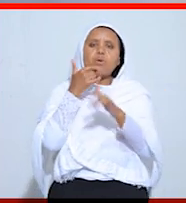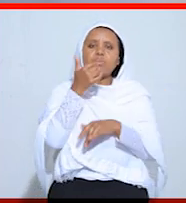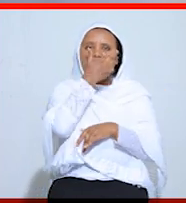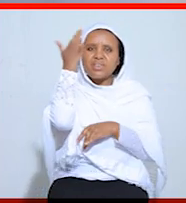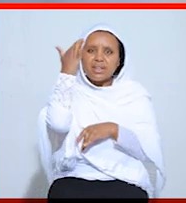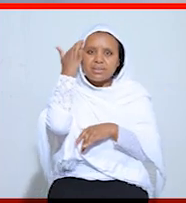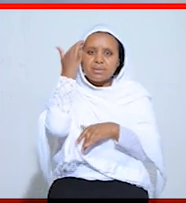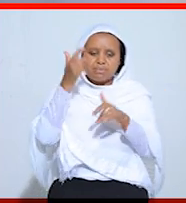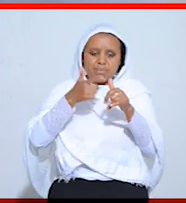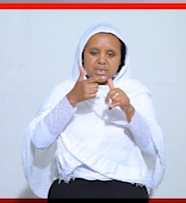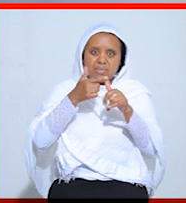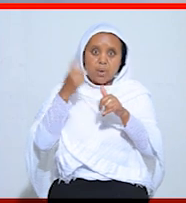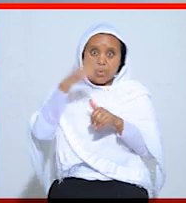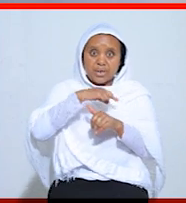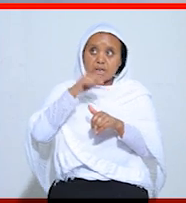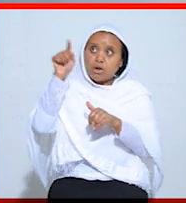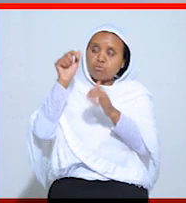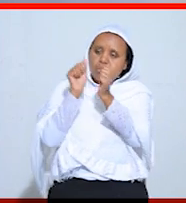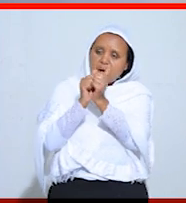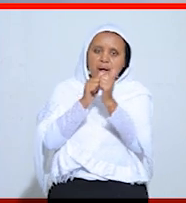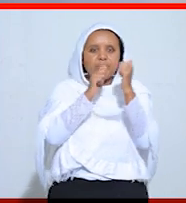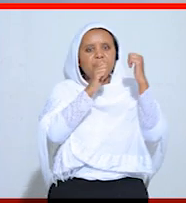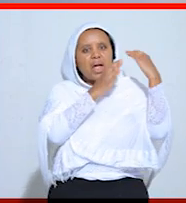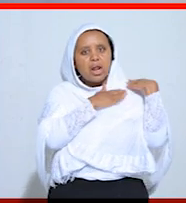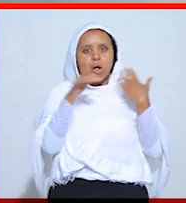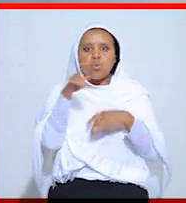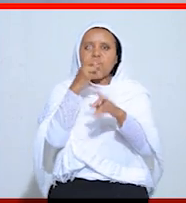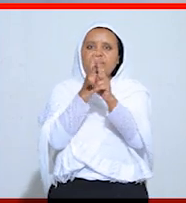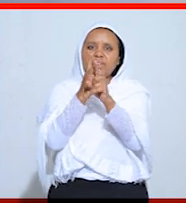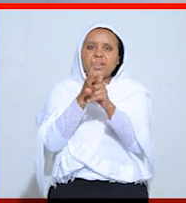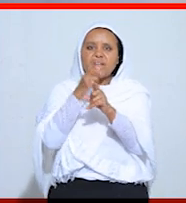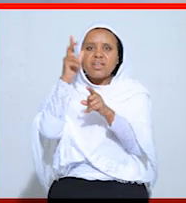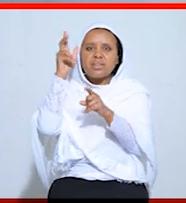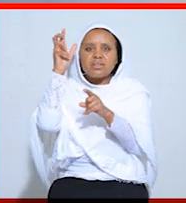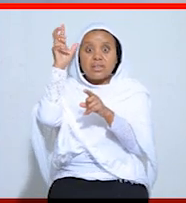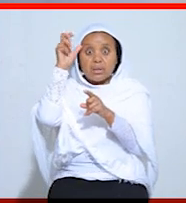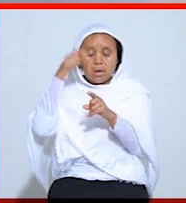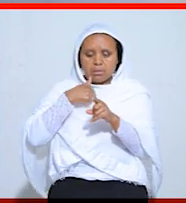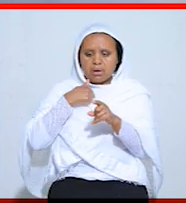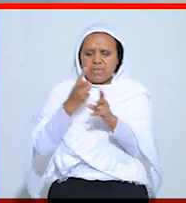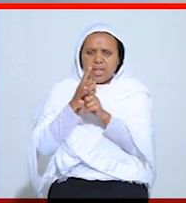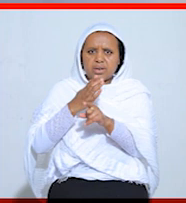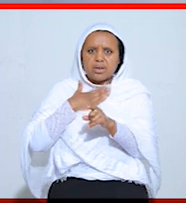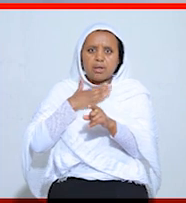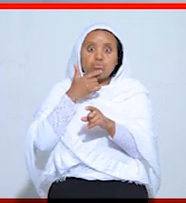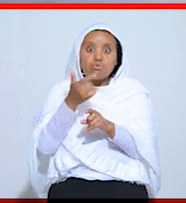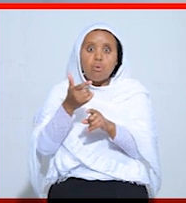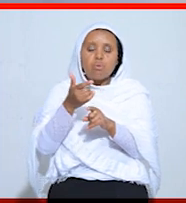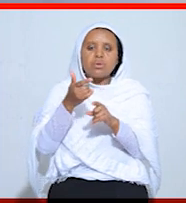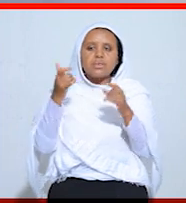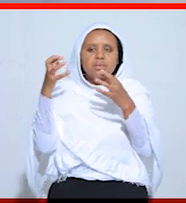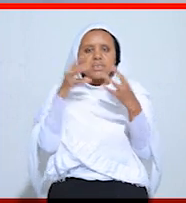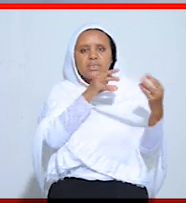ያሉት በመጀመሪያው ዕለት ከእነሱ ጋር አለቃ ሆኖ የተፈጠረ ሳጥናኤል እኔ ፈጣሪ ነኝ ብሎ